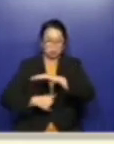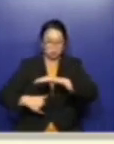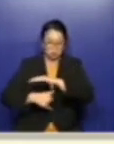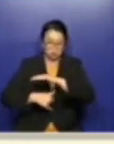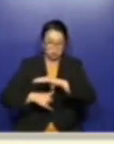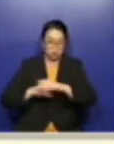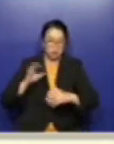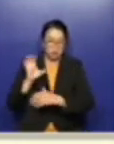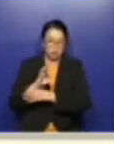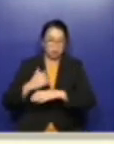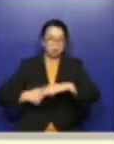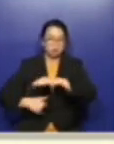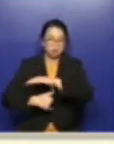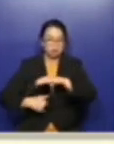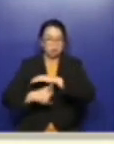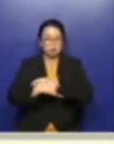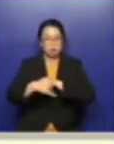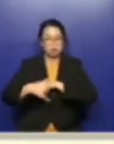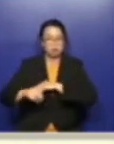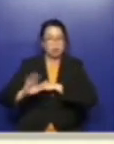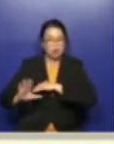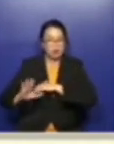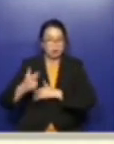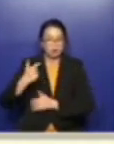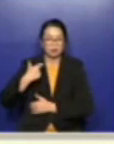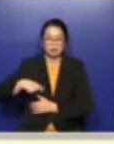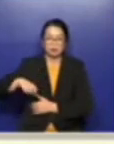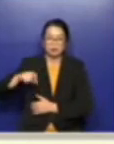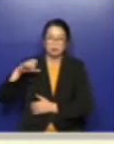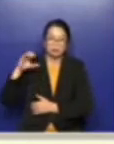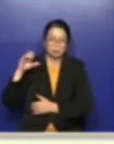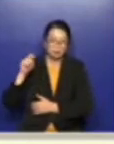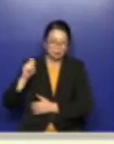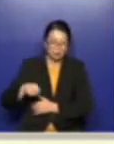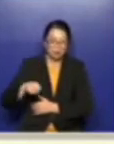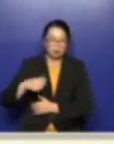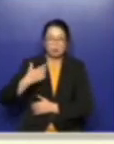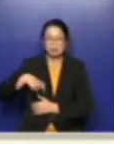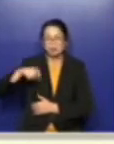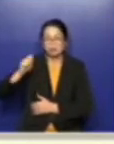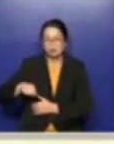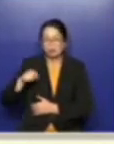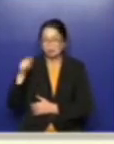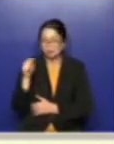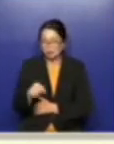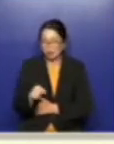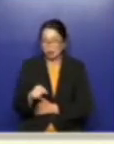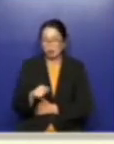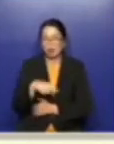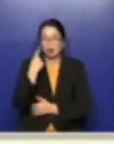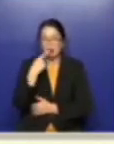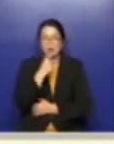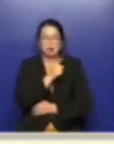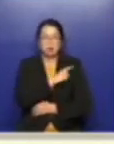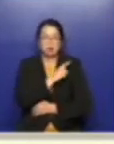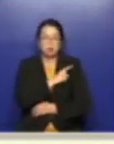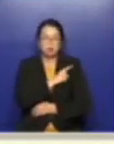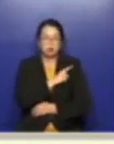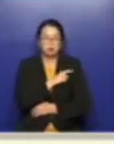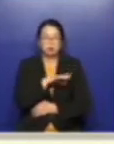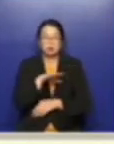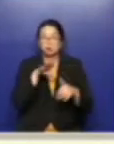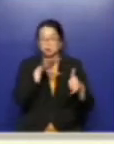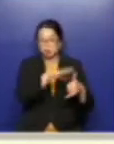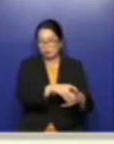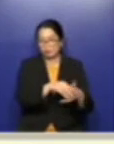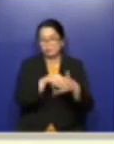ามคำพิพากษาหรือคำสั่งของศาลให้พนักงานเจ้าหน้าที่ผู้มีอำนาจหน้าที่ปฏิบัติการให้เป็นไปตาม